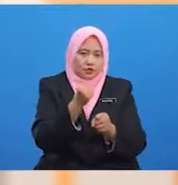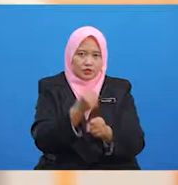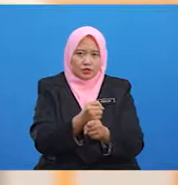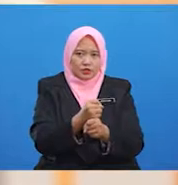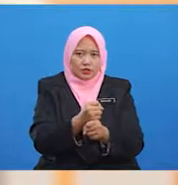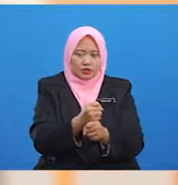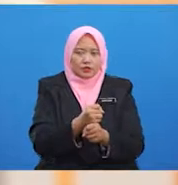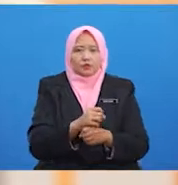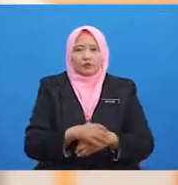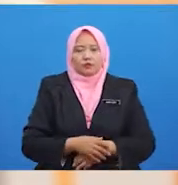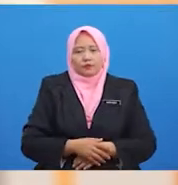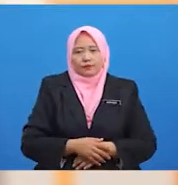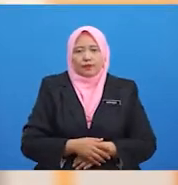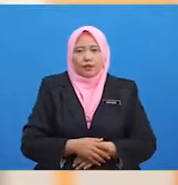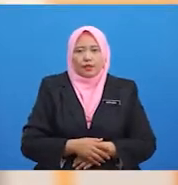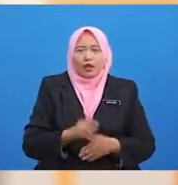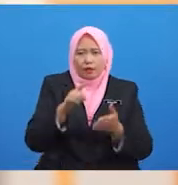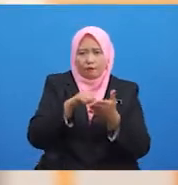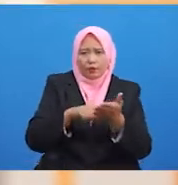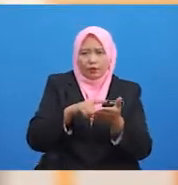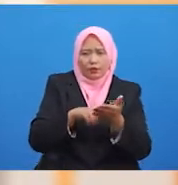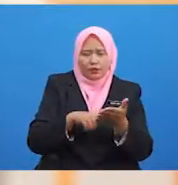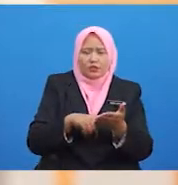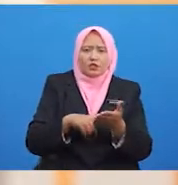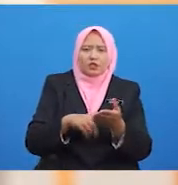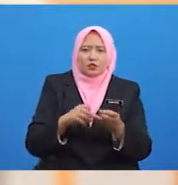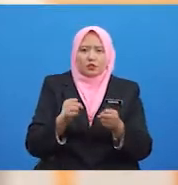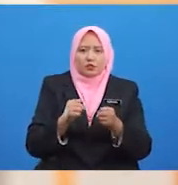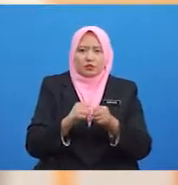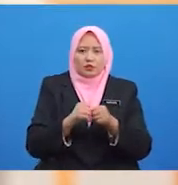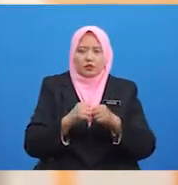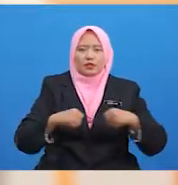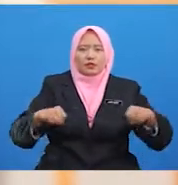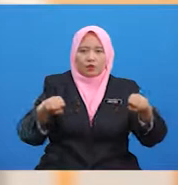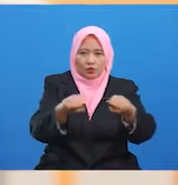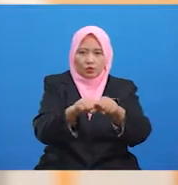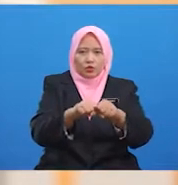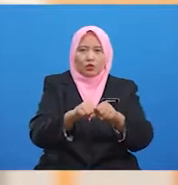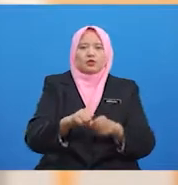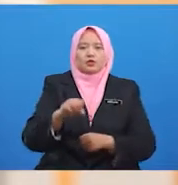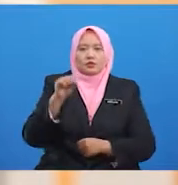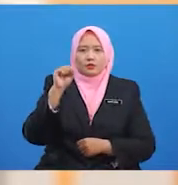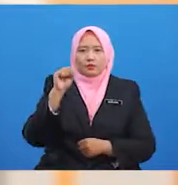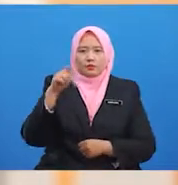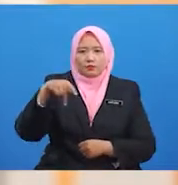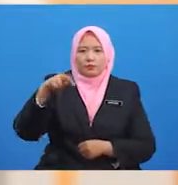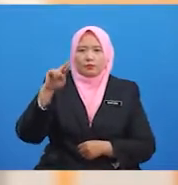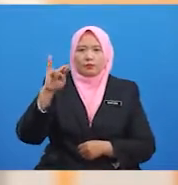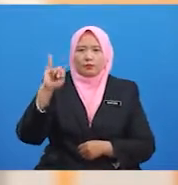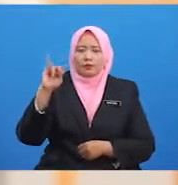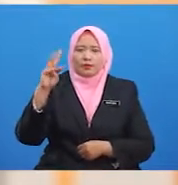Murid-murid, apakah yang dimaksudkan dengan sektor prima, sekunder dan tertiar? Tajuk ini